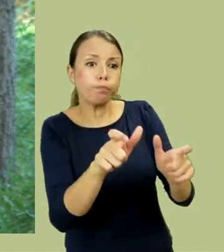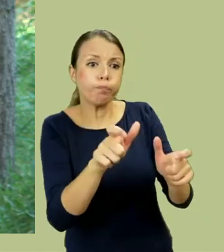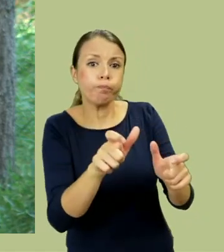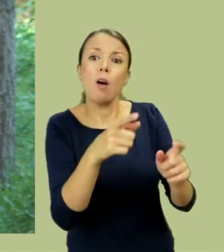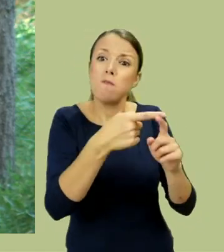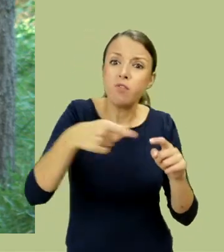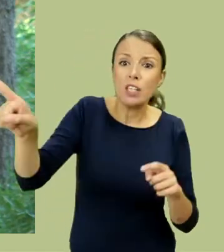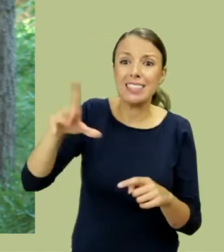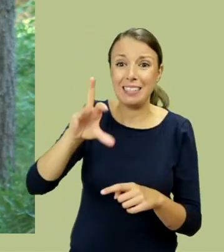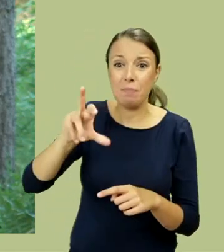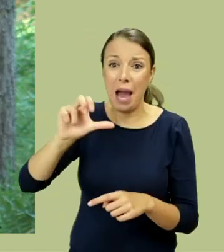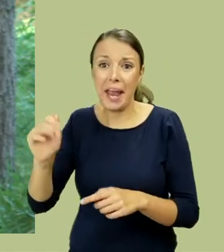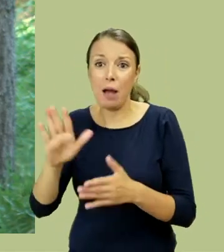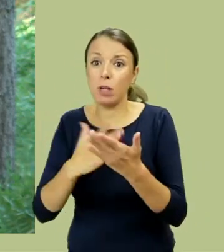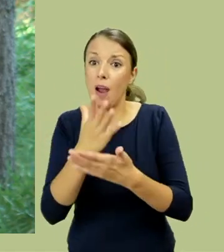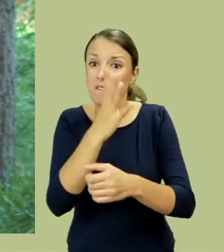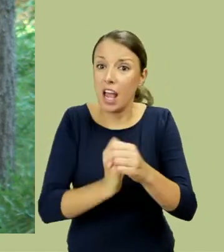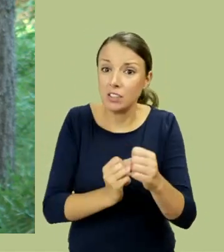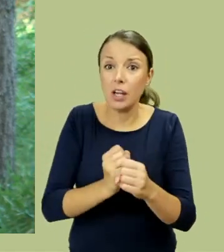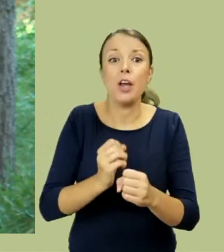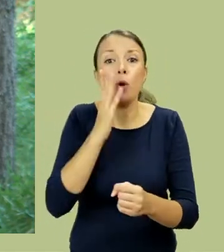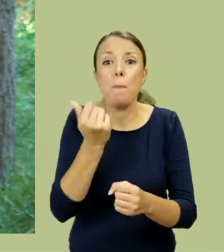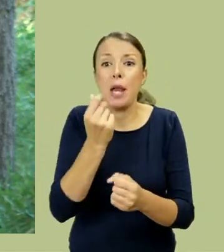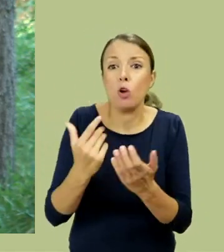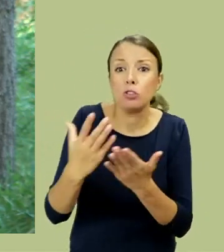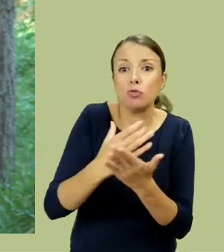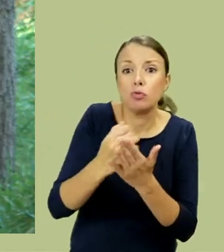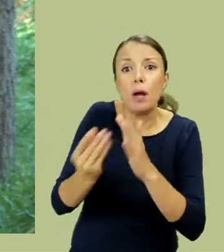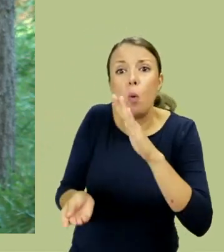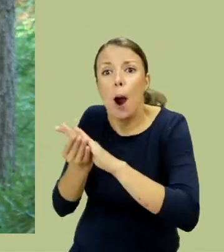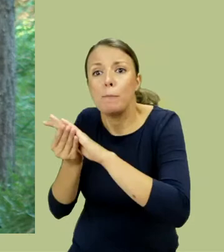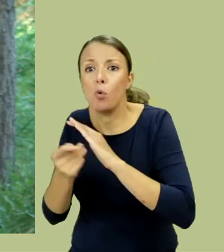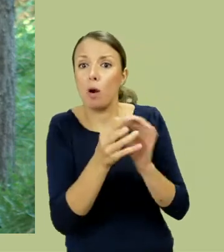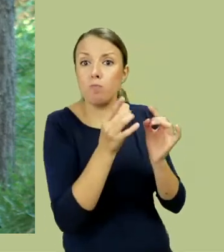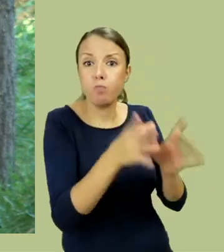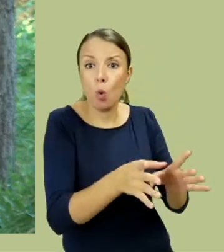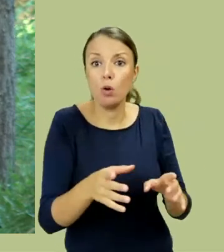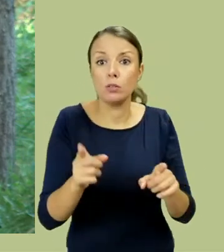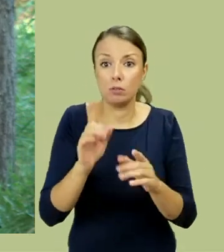no, brawurowa ucieczka Piłsudskiego z Syberii też